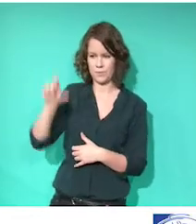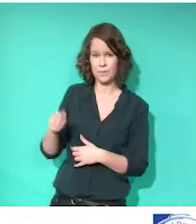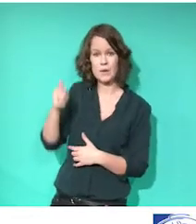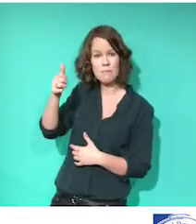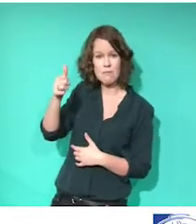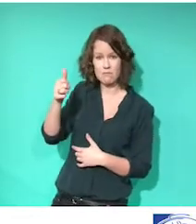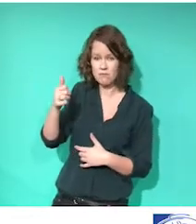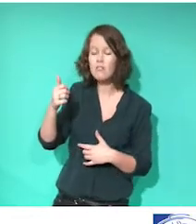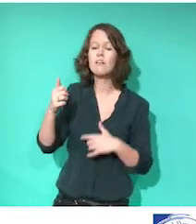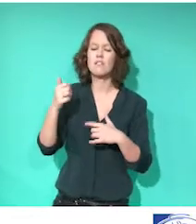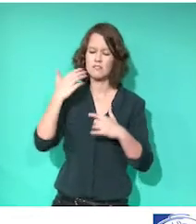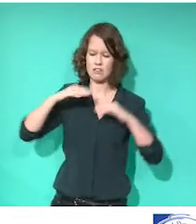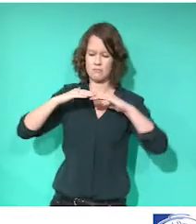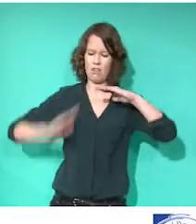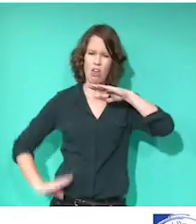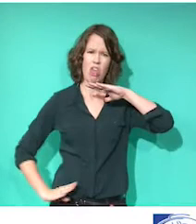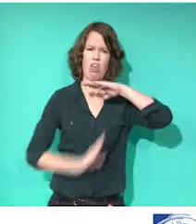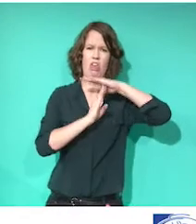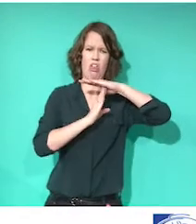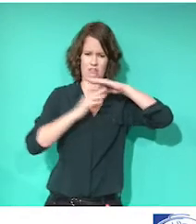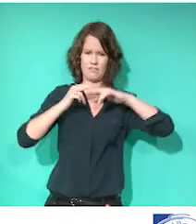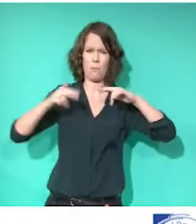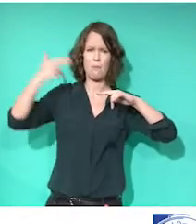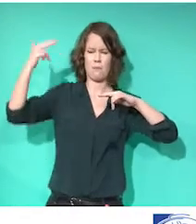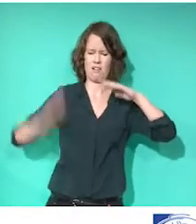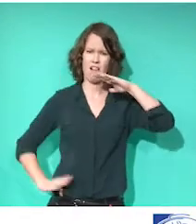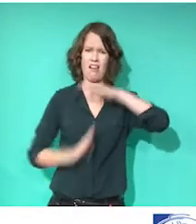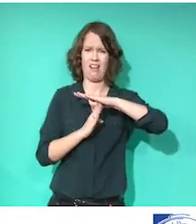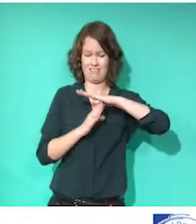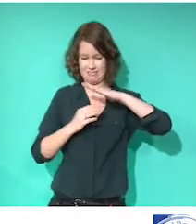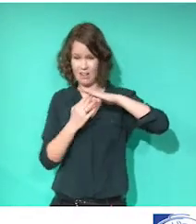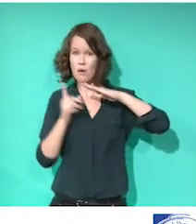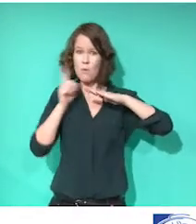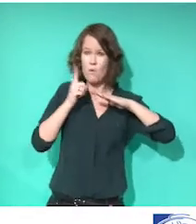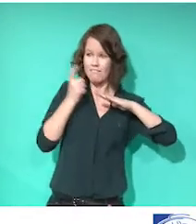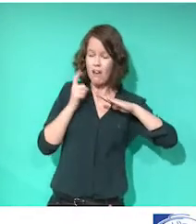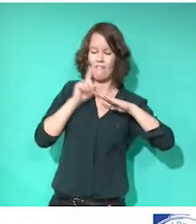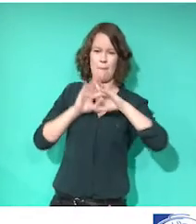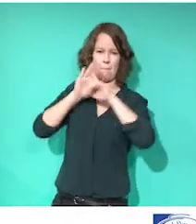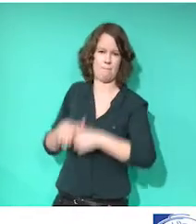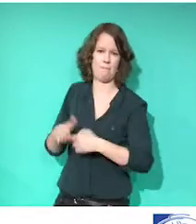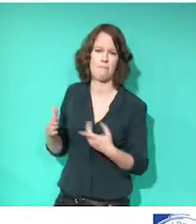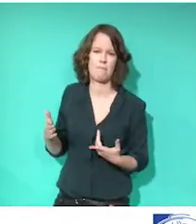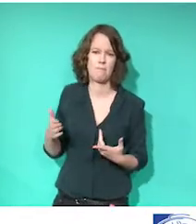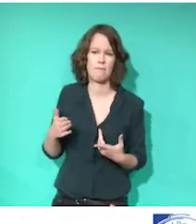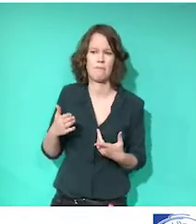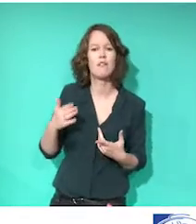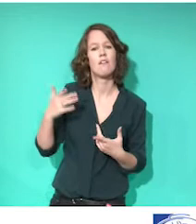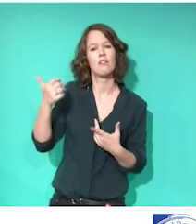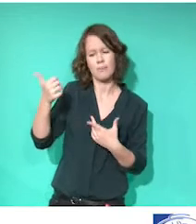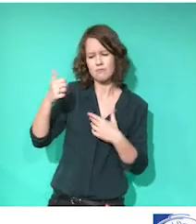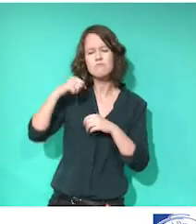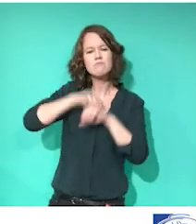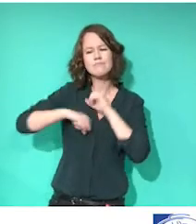plafonds de verre à briser. La délégation dont elle est présidente a travaillé sur ces questions. Une étude, Les forces vives au